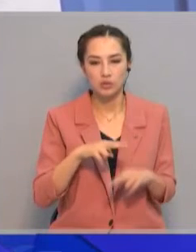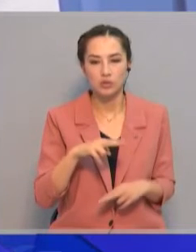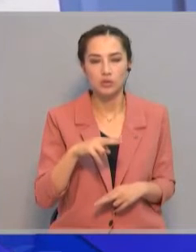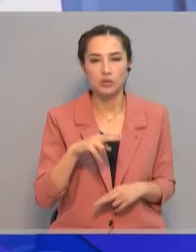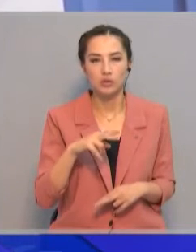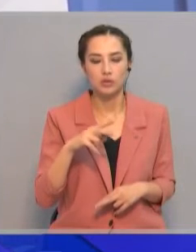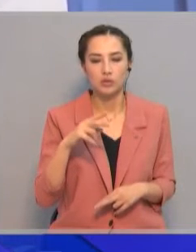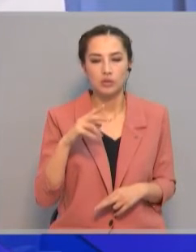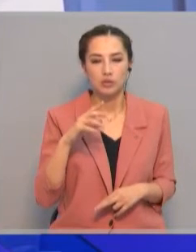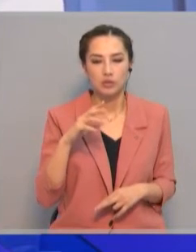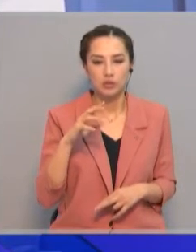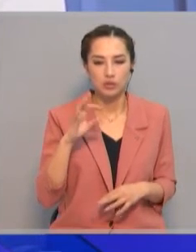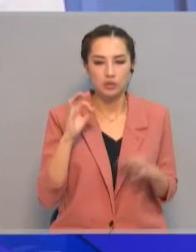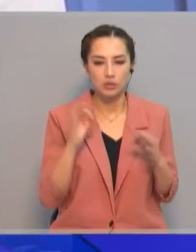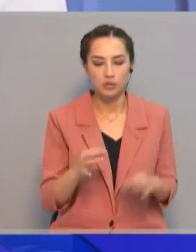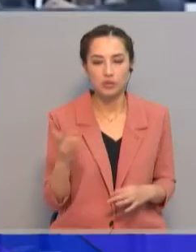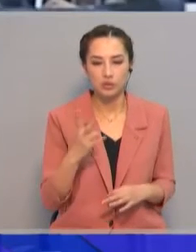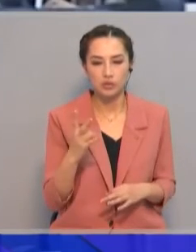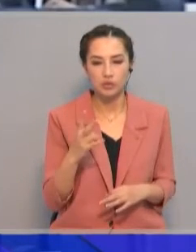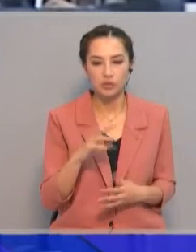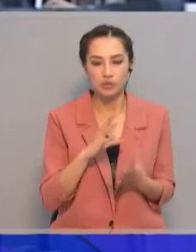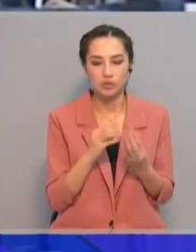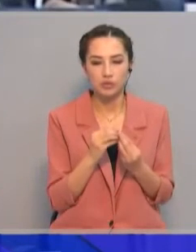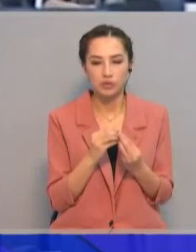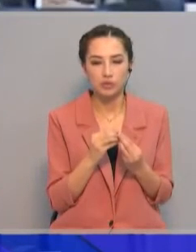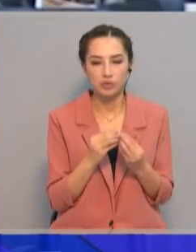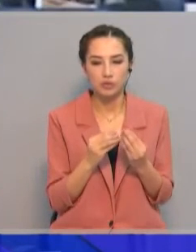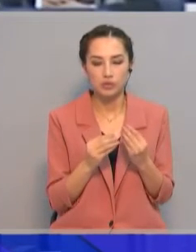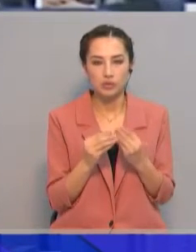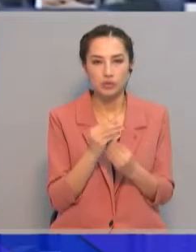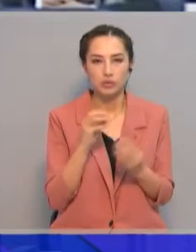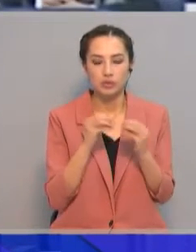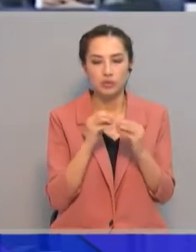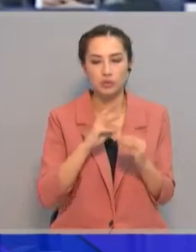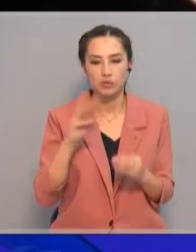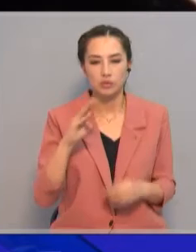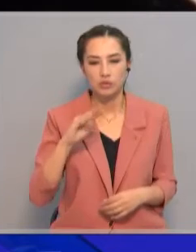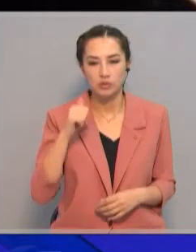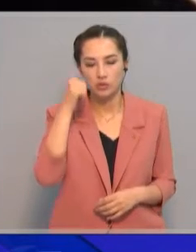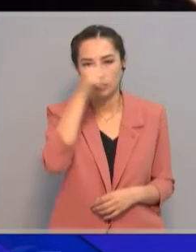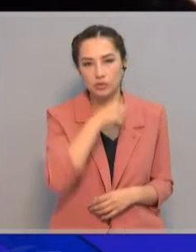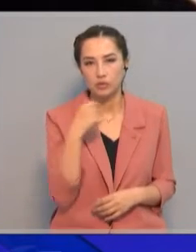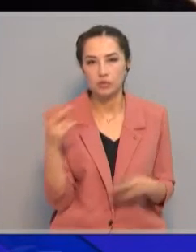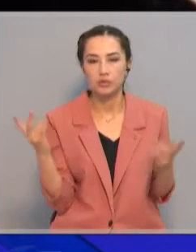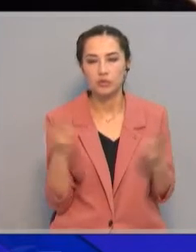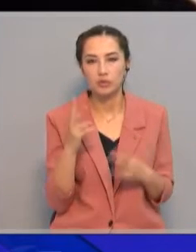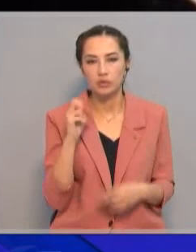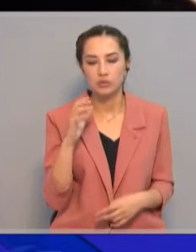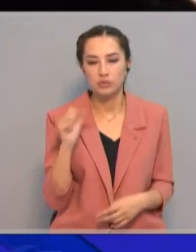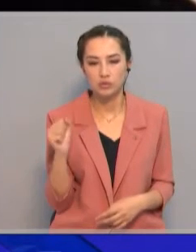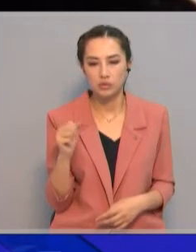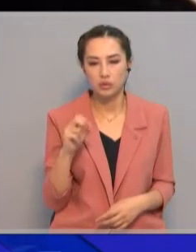данный режим используется при доходе не превышающем более 10 миллионов тенге в год касательно кассового аппарата